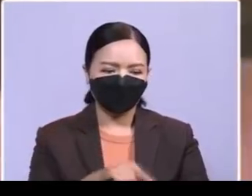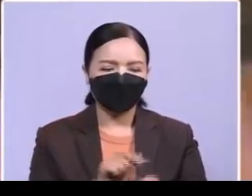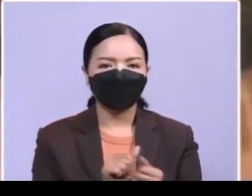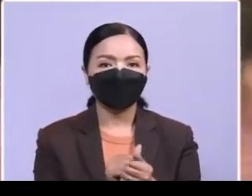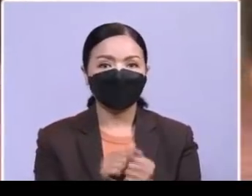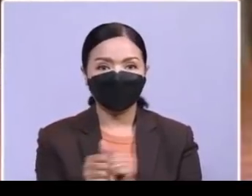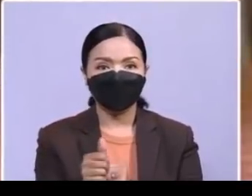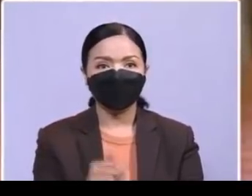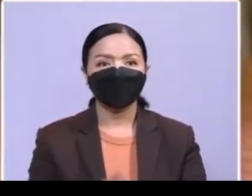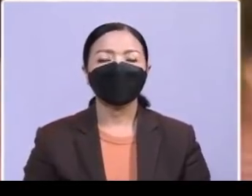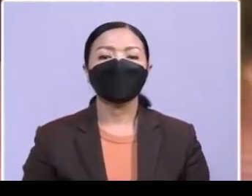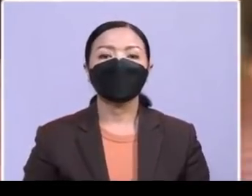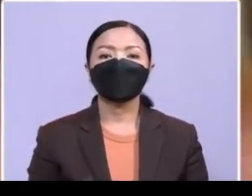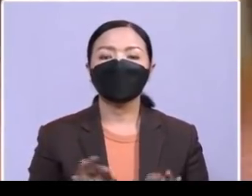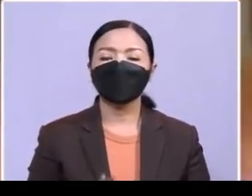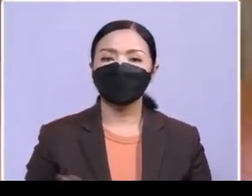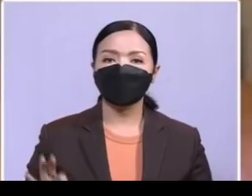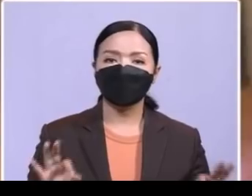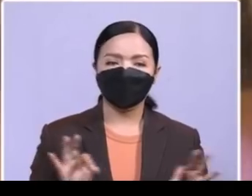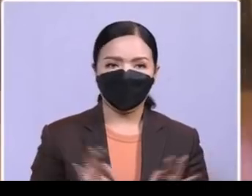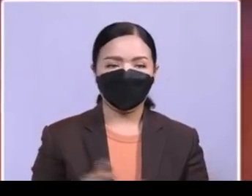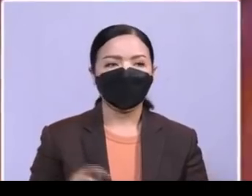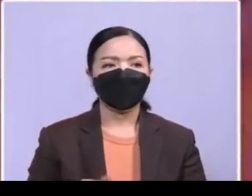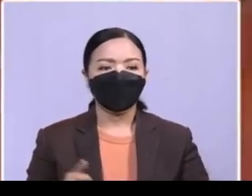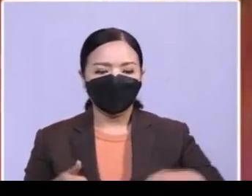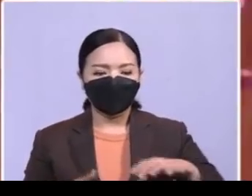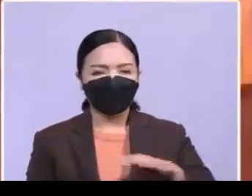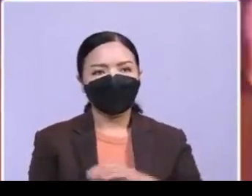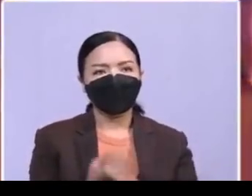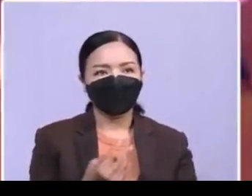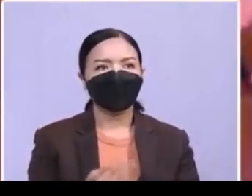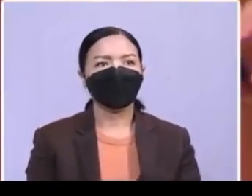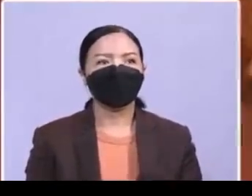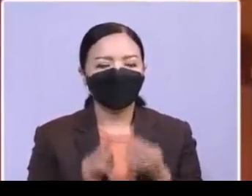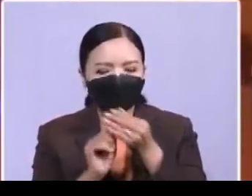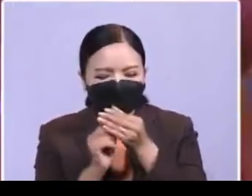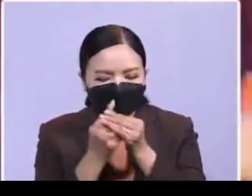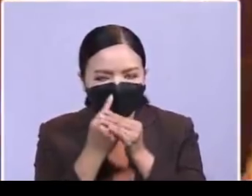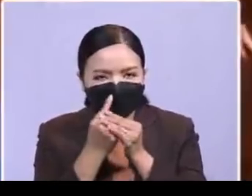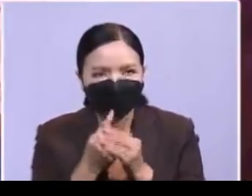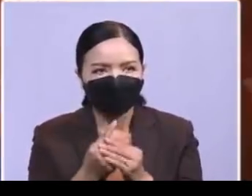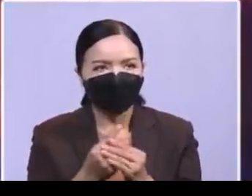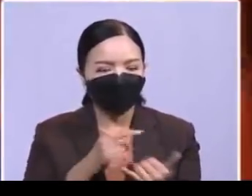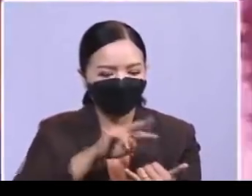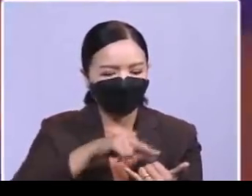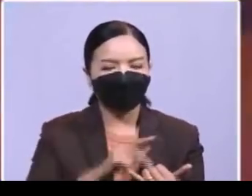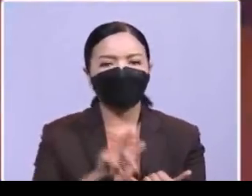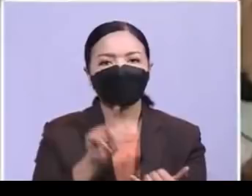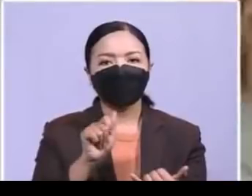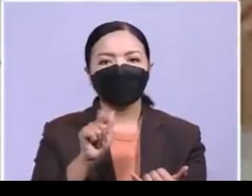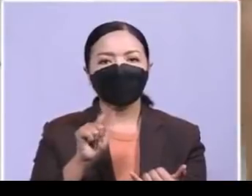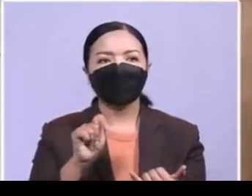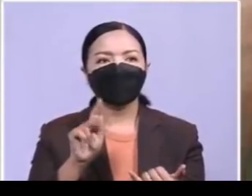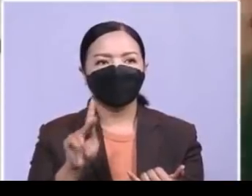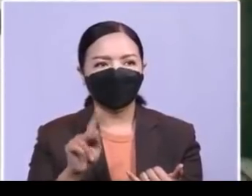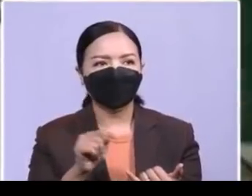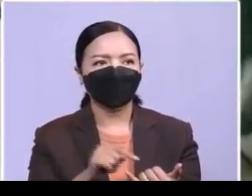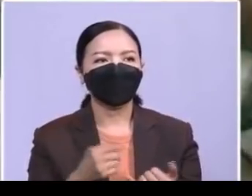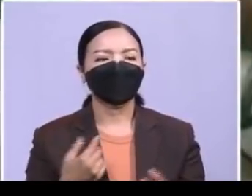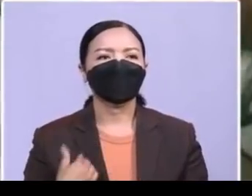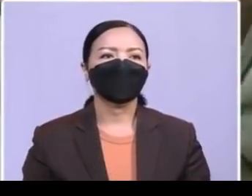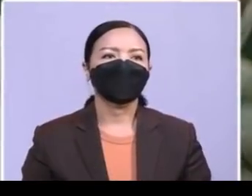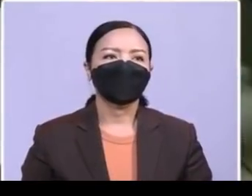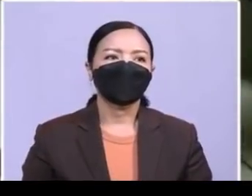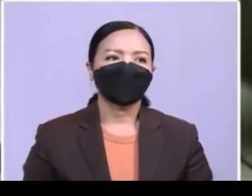ครับ โอ้และที่สำคัญครับคือพอเข้าไปปั๊บก็คือจะต้องตรวจ ATK ของผู้ป่วยด้านในก็เดชะบุญว่ายังเป็นลบอยู่ด้วยนะฮะ